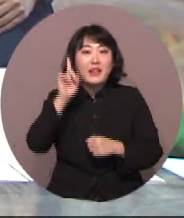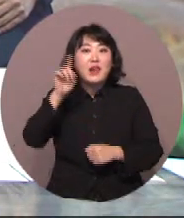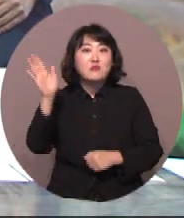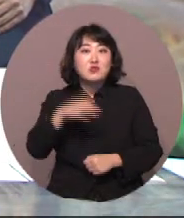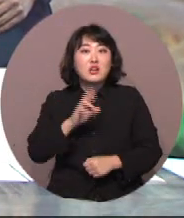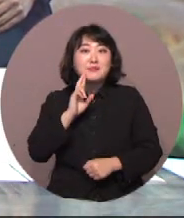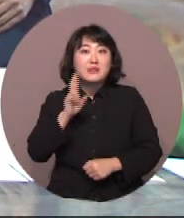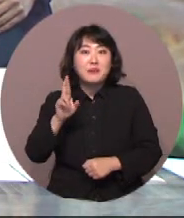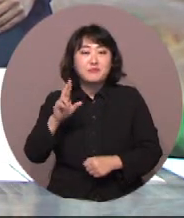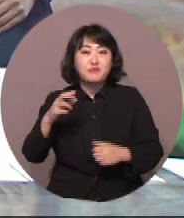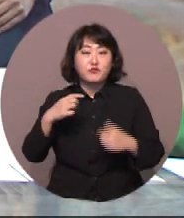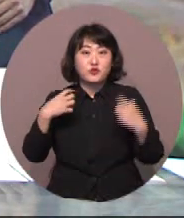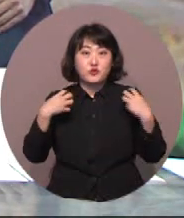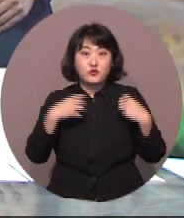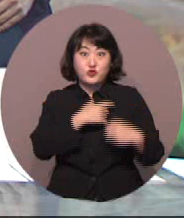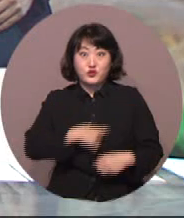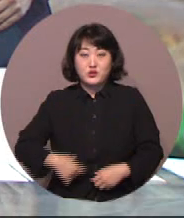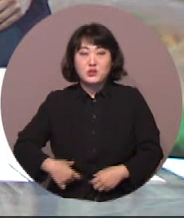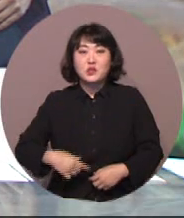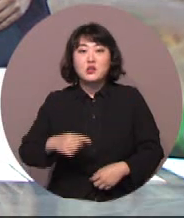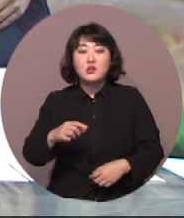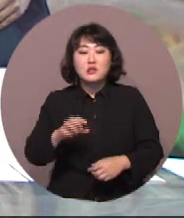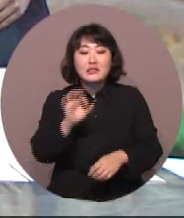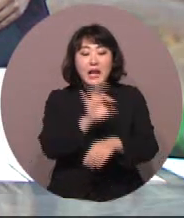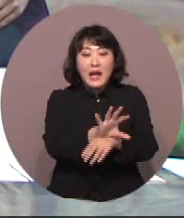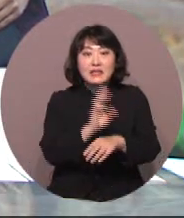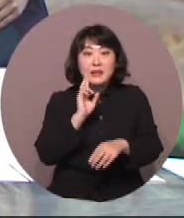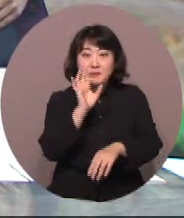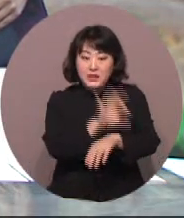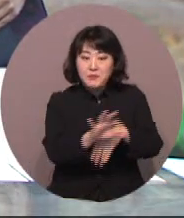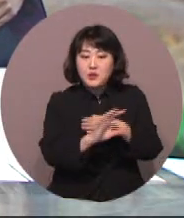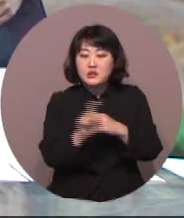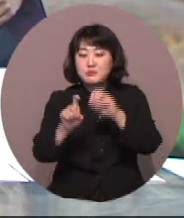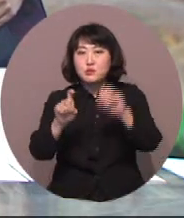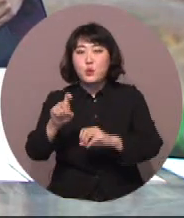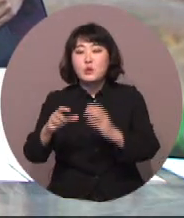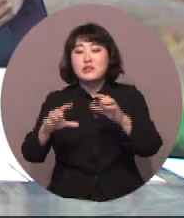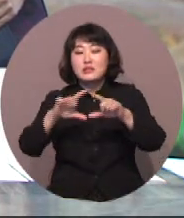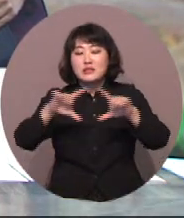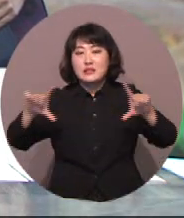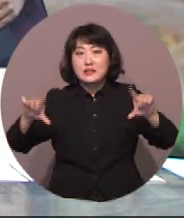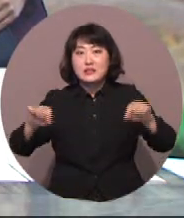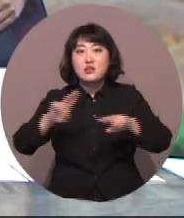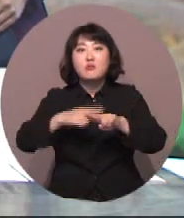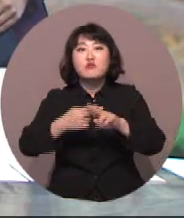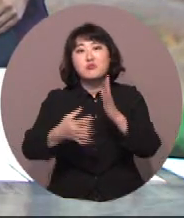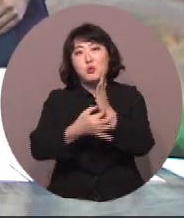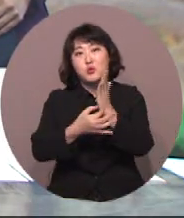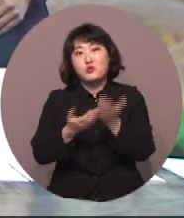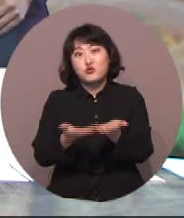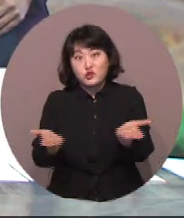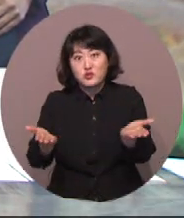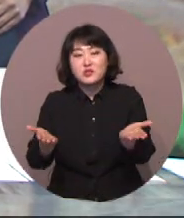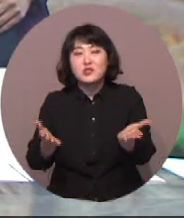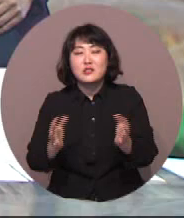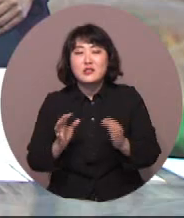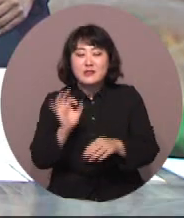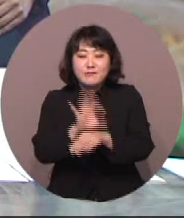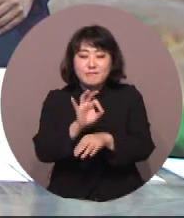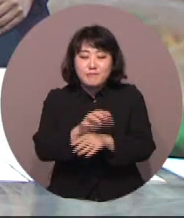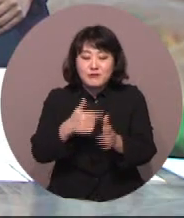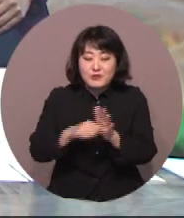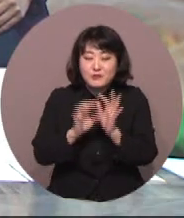인삼을 사면 10% 를 상품권으로 돌려주는 행사를 여는 등 소비 확대 안간힘을 쓰고 있습니다 김윤미 기자